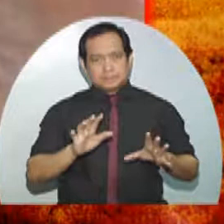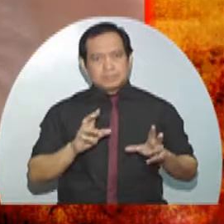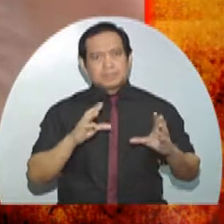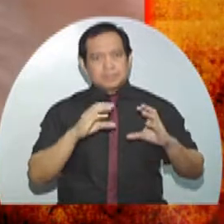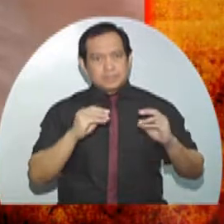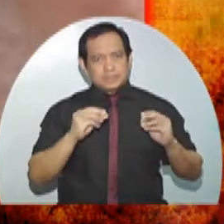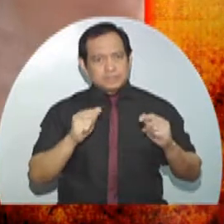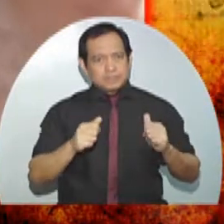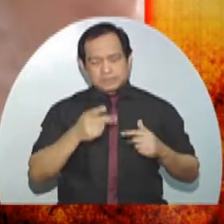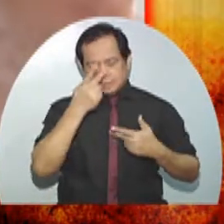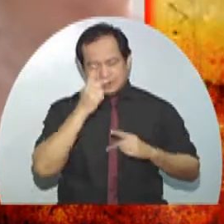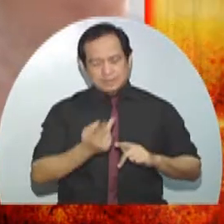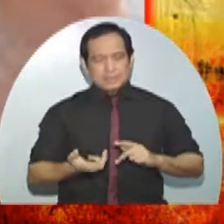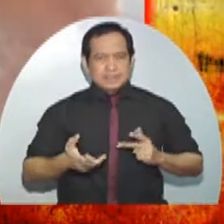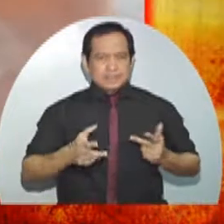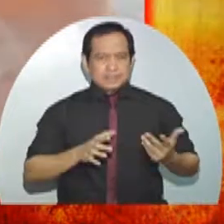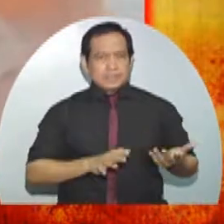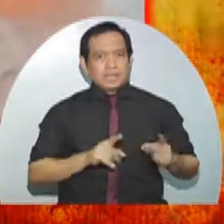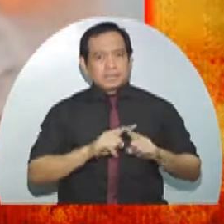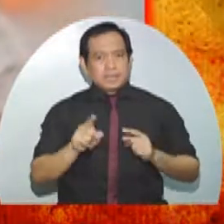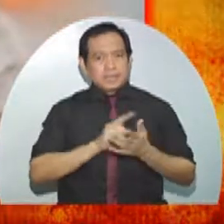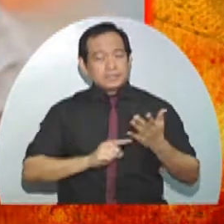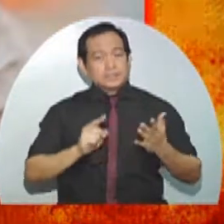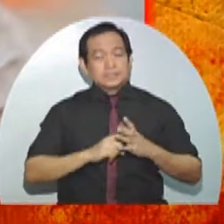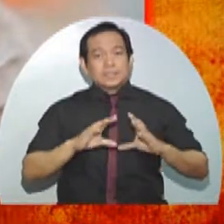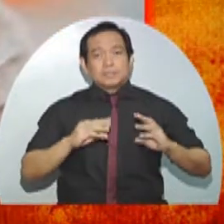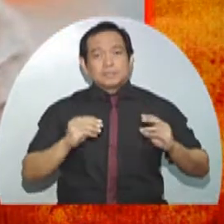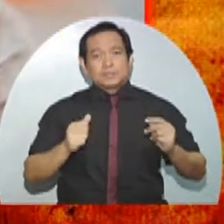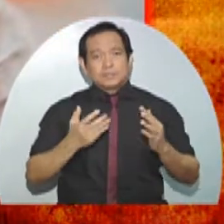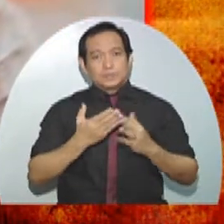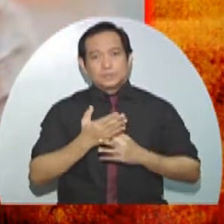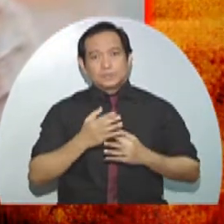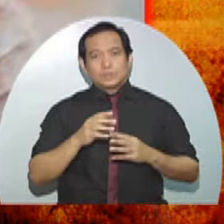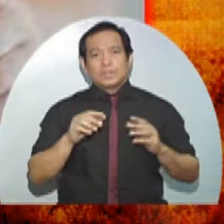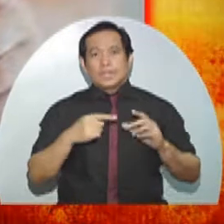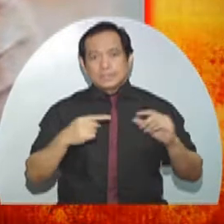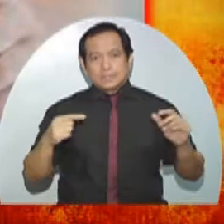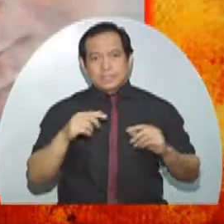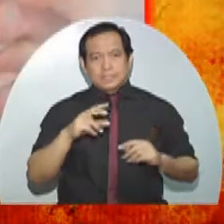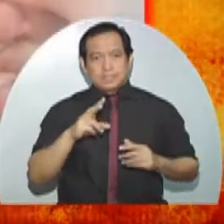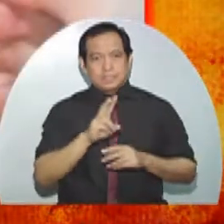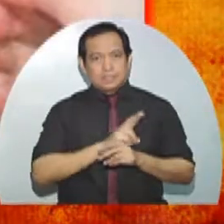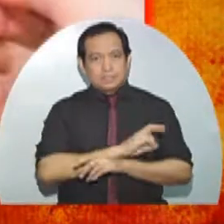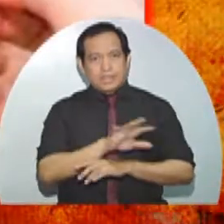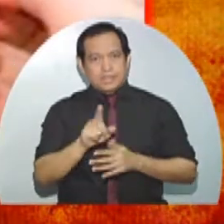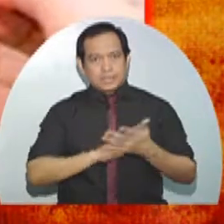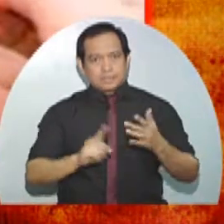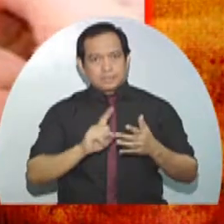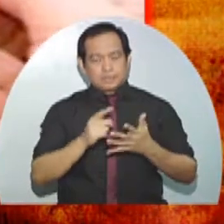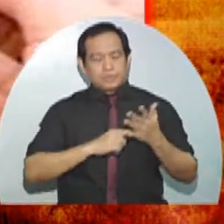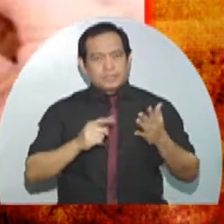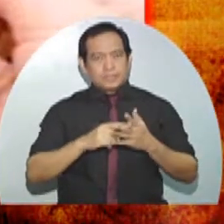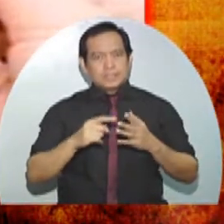ay maaaring ikamatay ng pasyente. Ngunit maaari itong magamot sa pamamagitan ng antibiotics kung saan papatayin ito